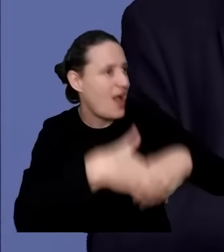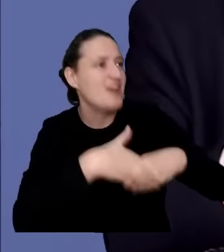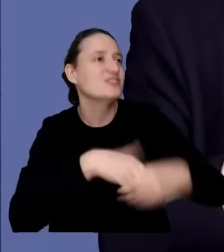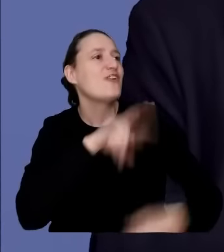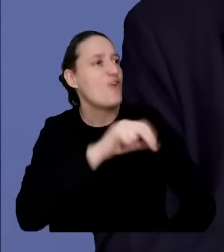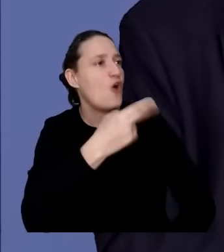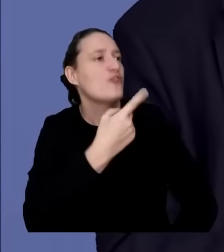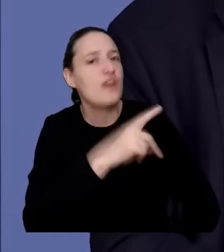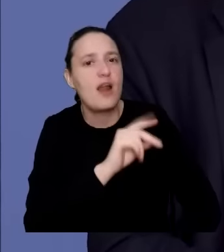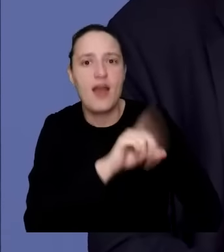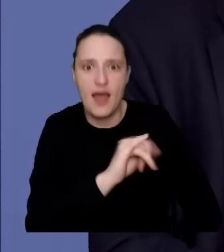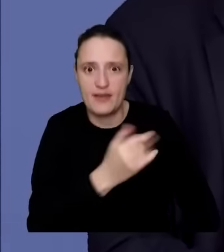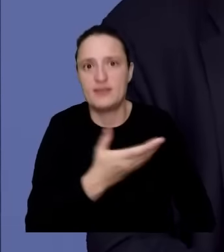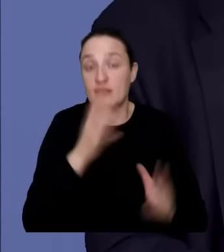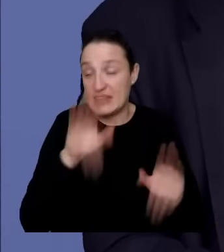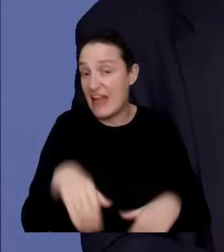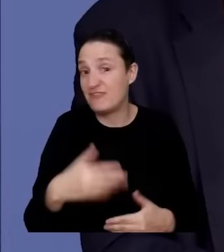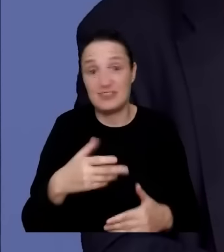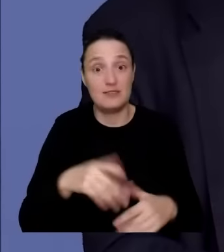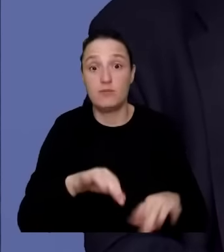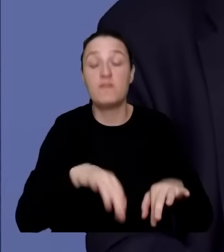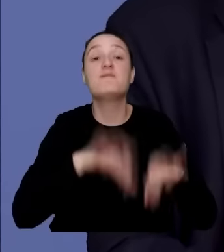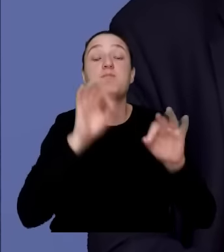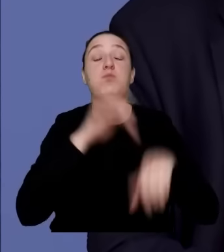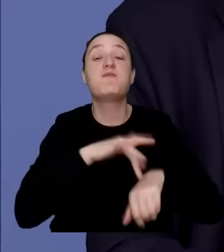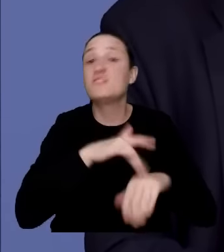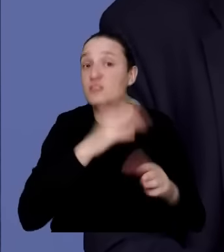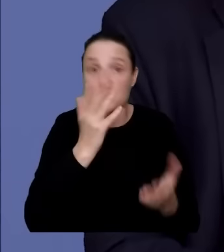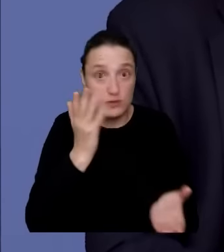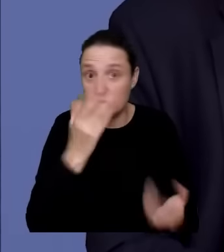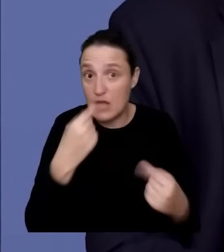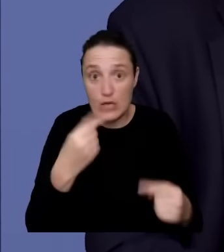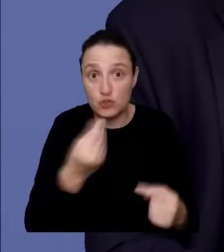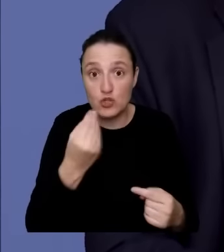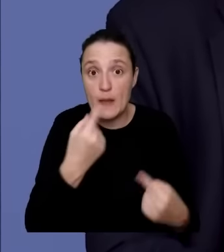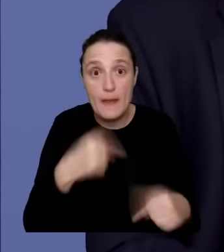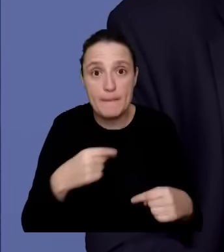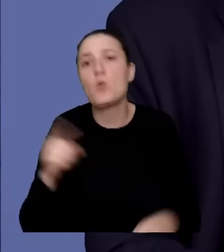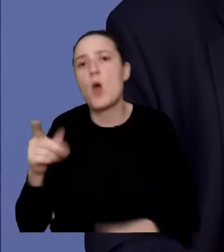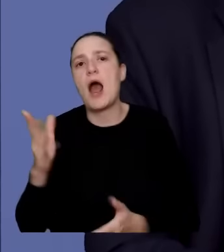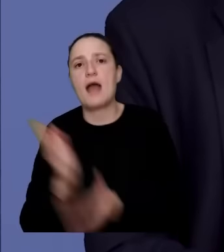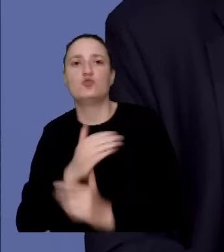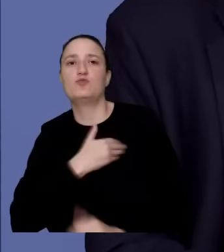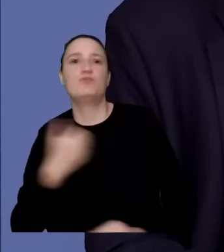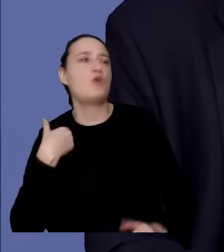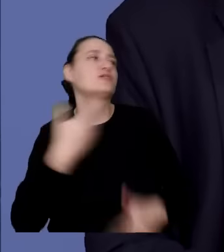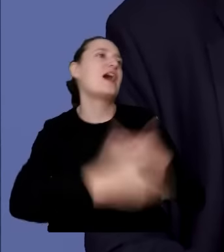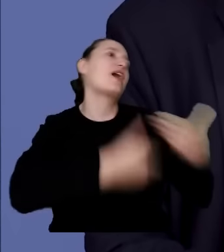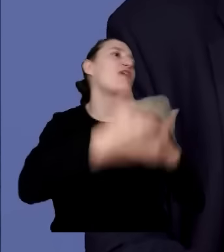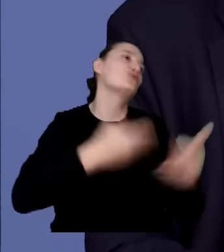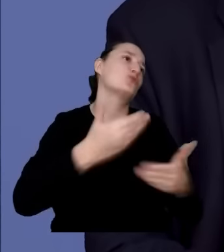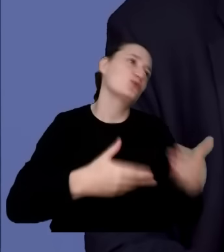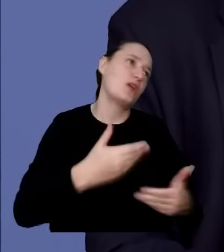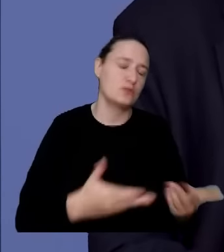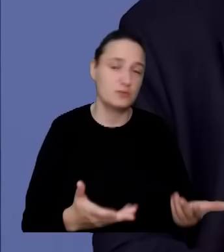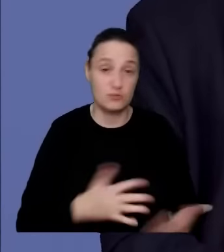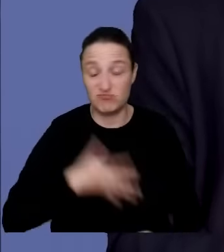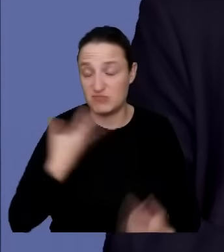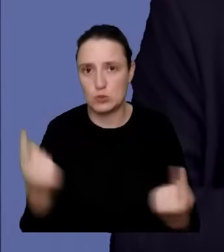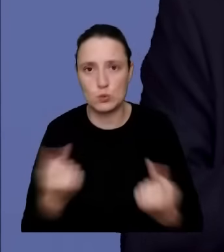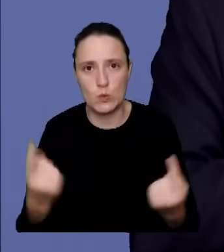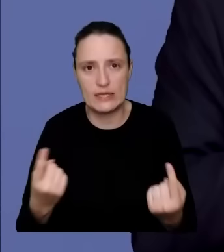jeszcze pewnie nawet wyników wyborów Nie ogłoszono a ten sygnał już z Polski z polski poszedł to to jest właśnie zadziwiająca sytuacja